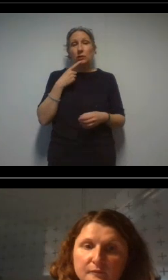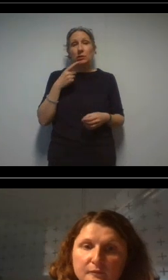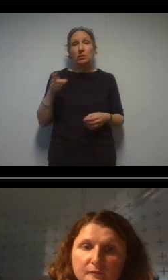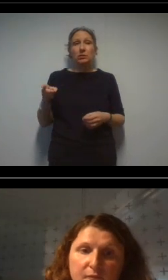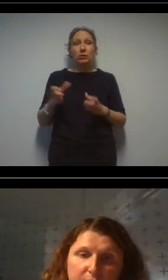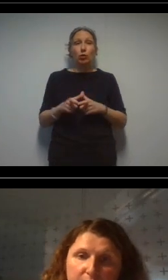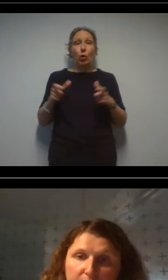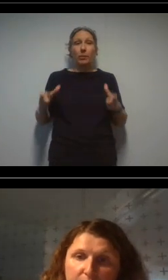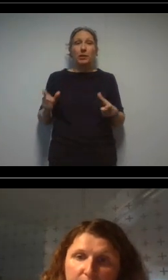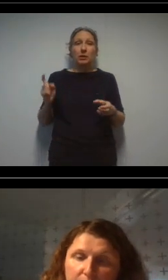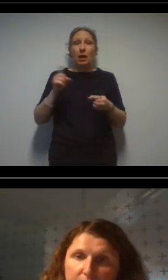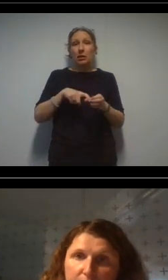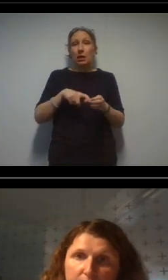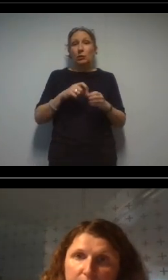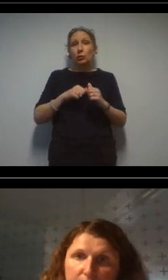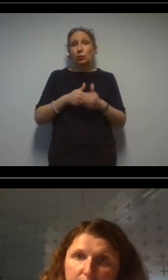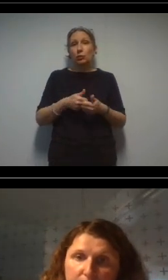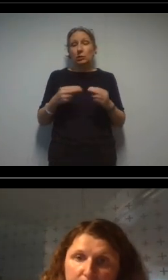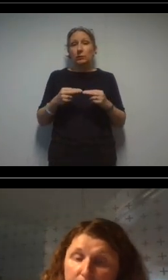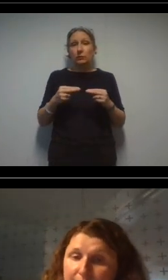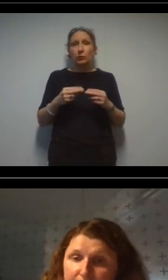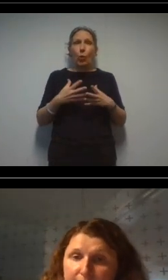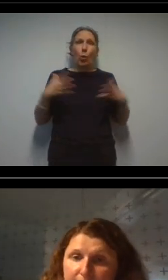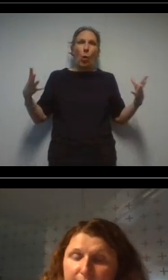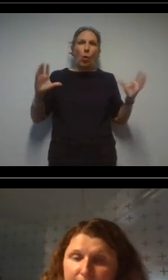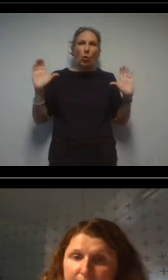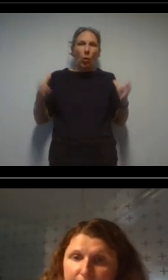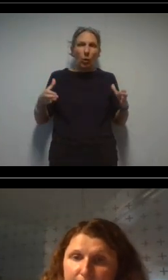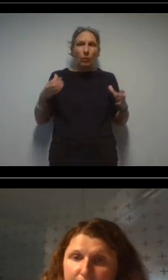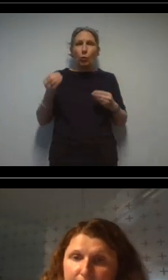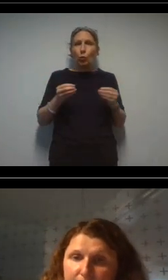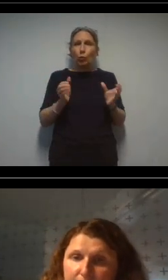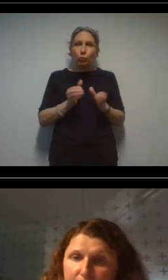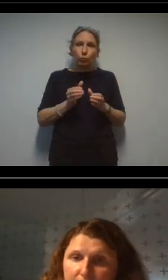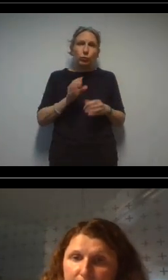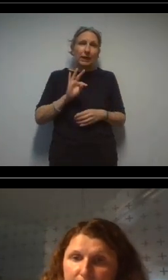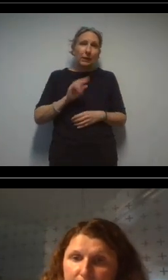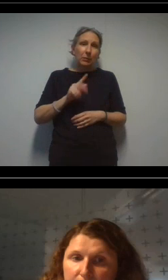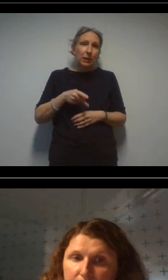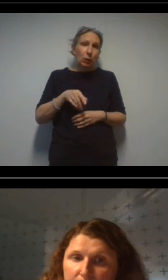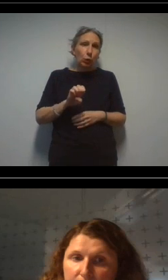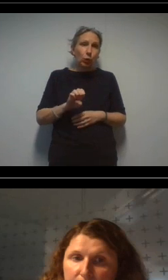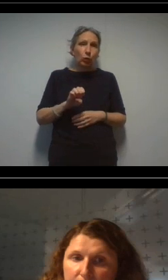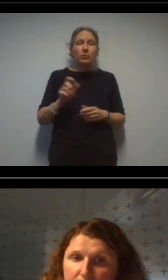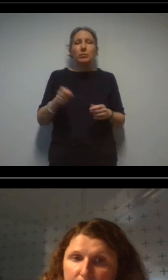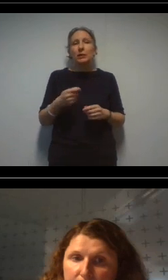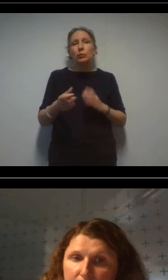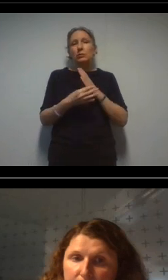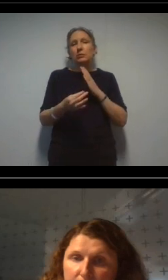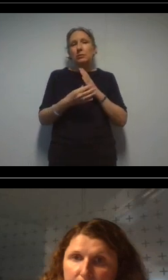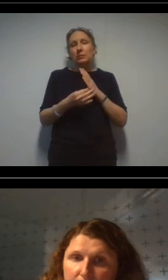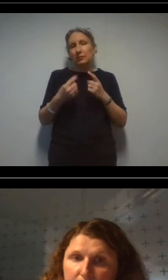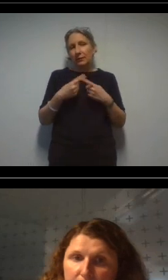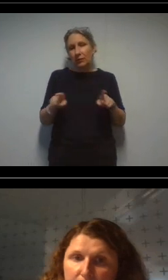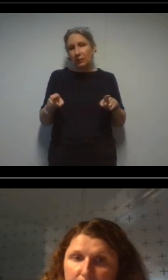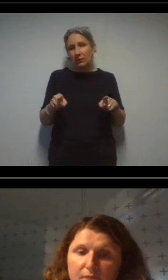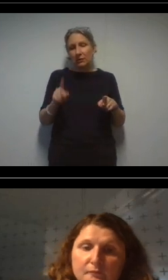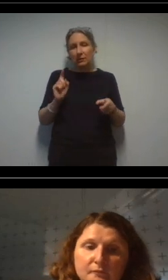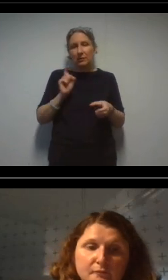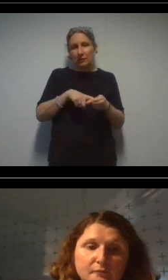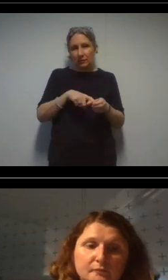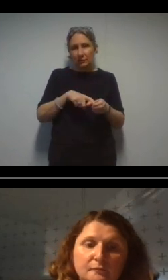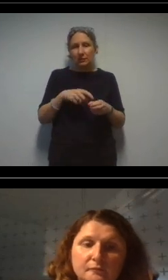niveau qui est le sien pour qu'une TPE ou un grand groupe adhère à un niveau différent, évidemment. Pour vous donner un ordre d'idée, parce qu'il y avait